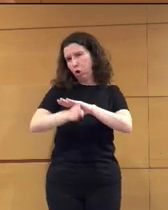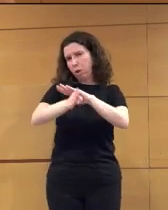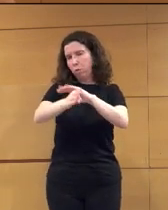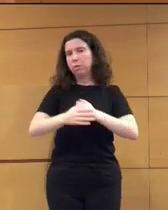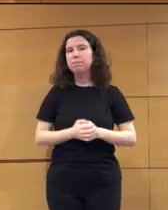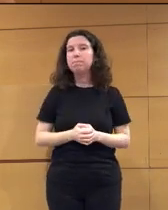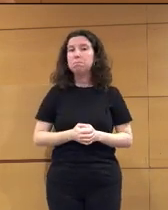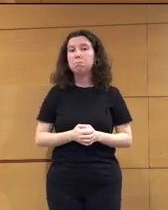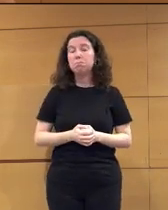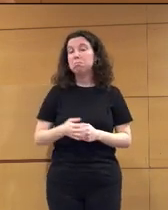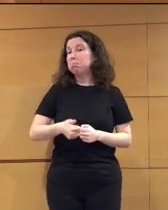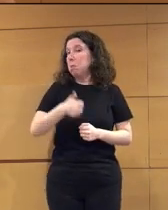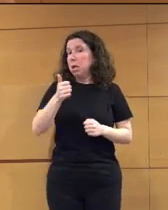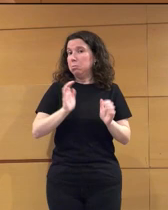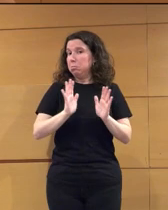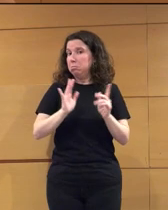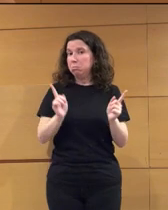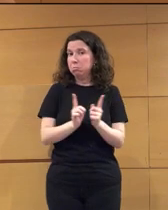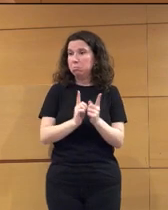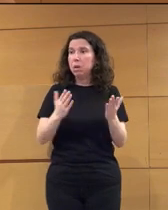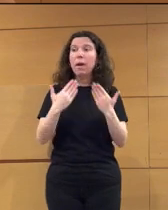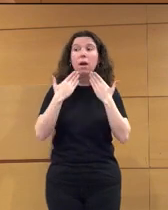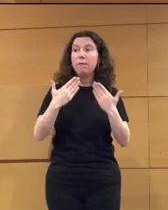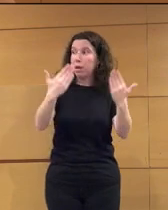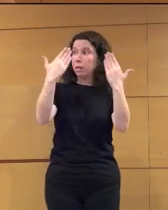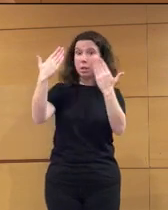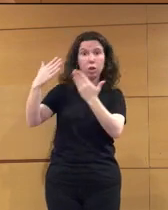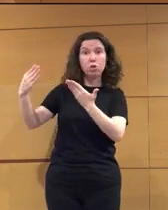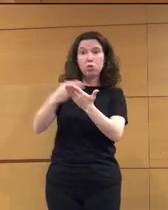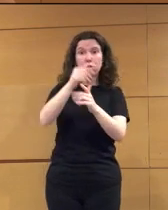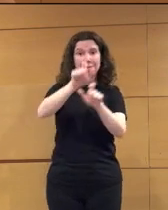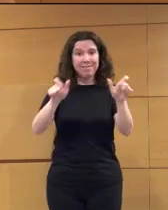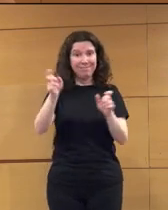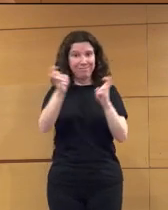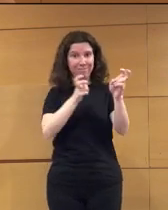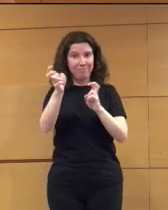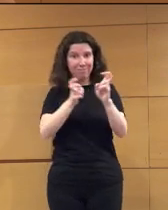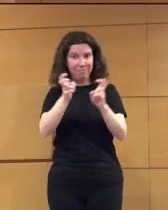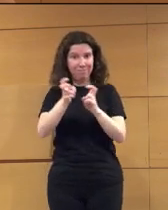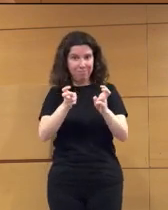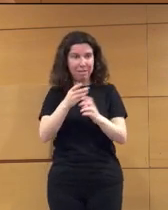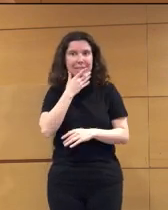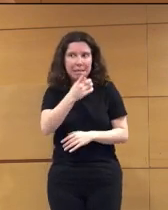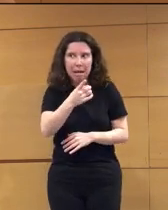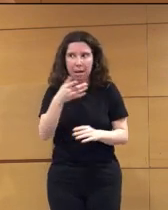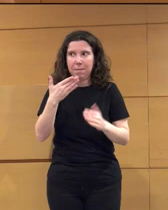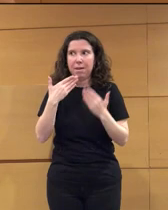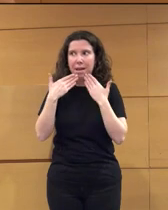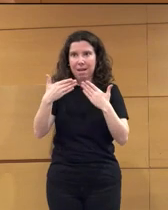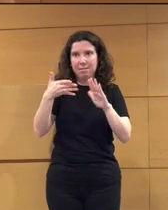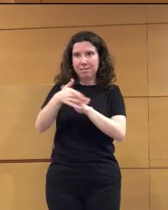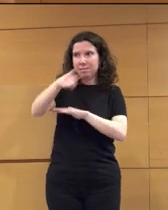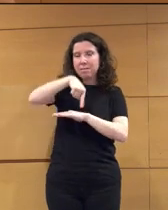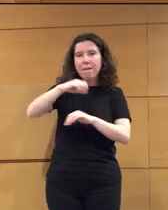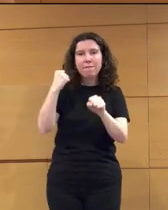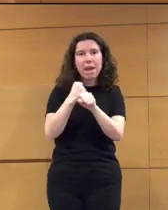més. Volia felicitar-vos doncs, a totes i tots els que esteu aquí avui, no? Doncs, sincerament, per la vostra feina, pel vostre